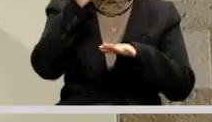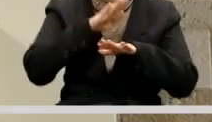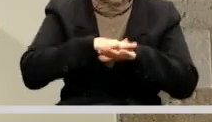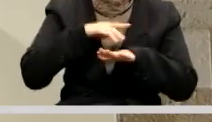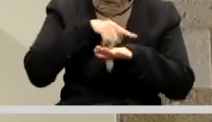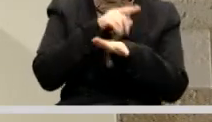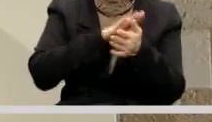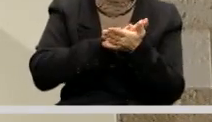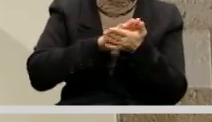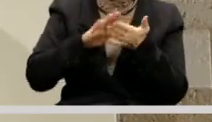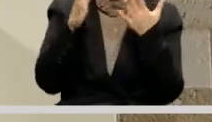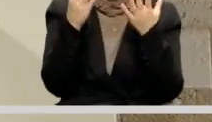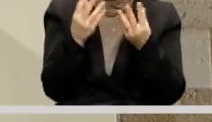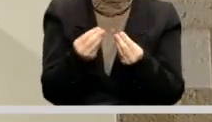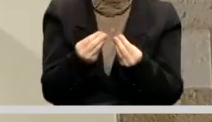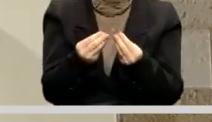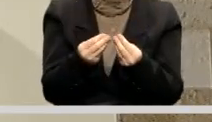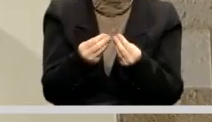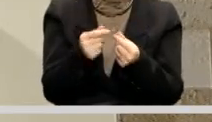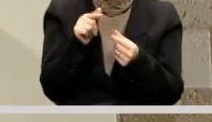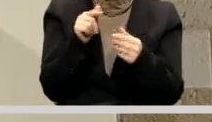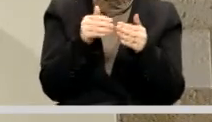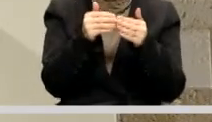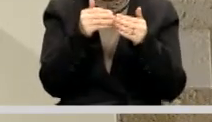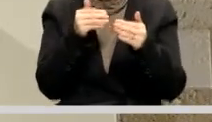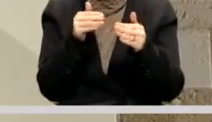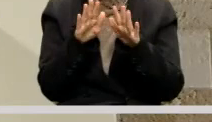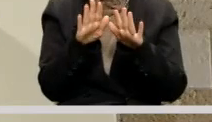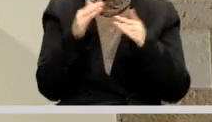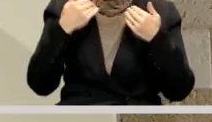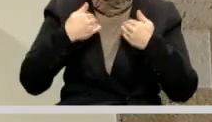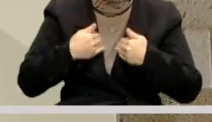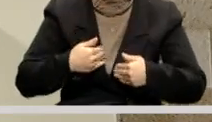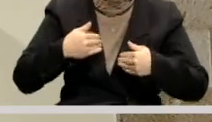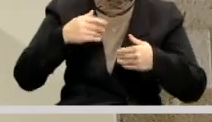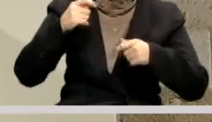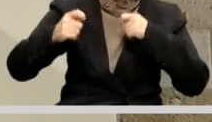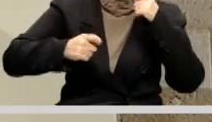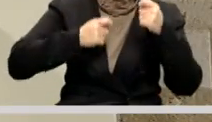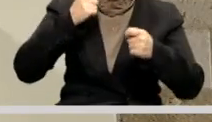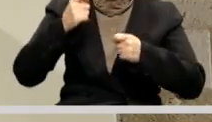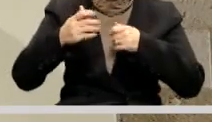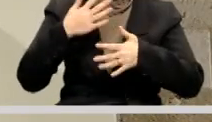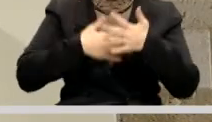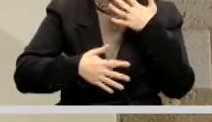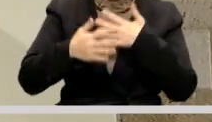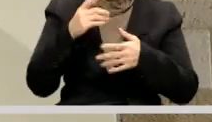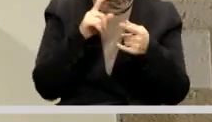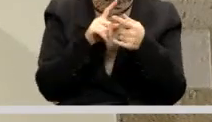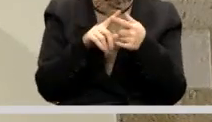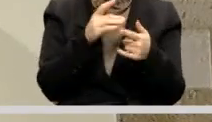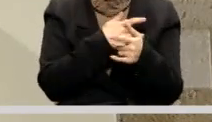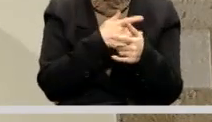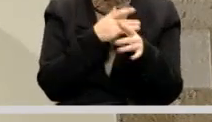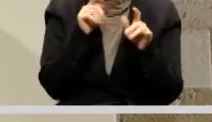ki uyarıcılardan mümkün mertebede uzak durmak, bedeni egzersizle beraber yormak ve canlandırmak uykuya